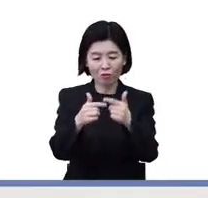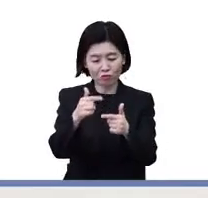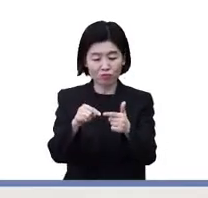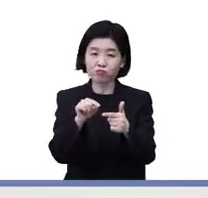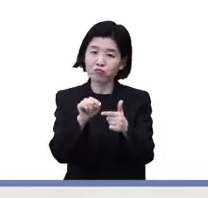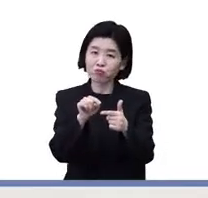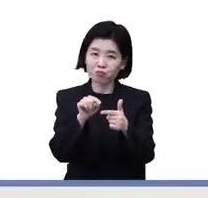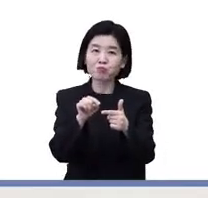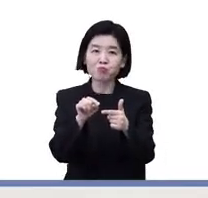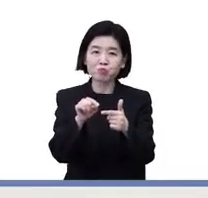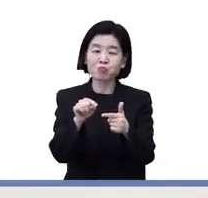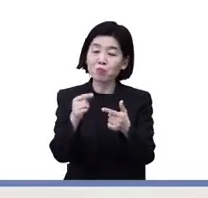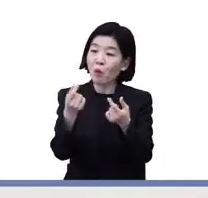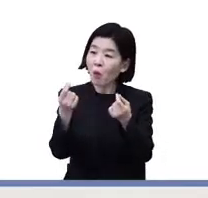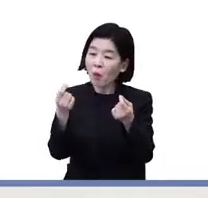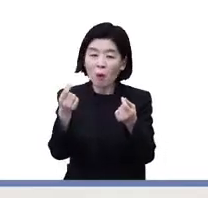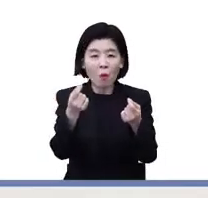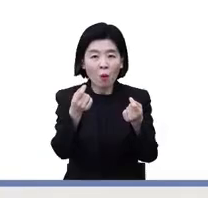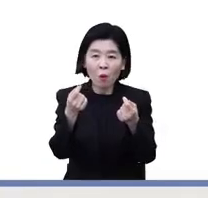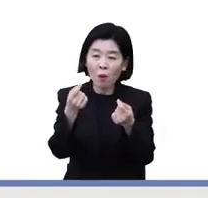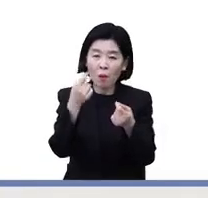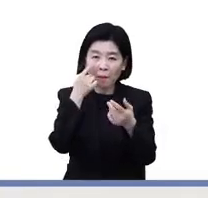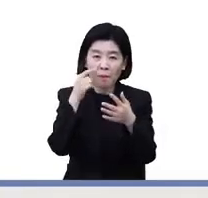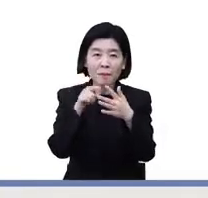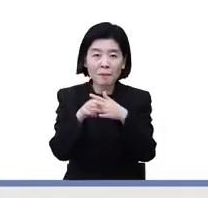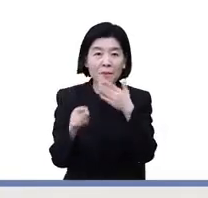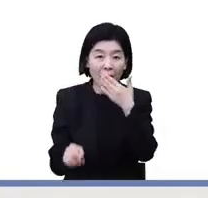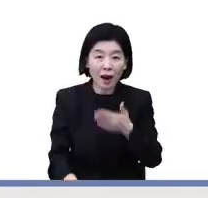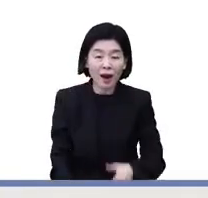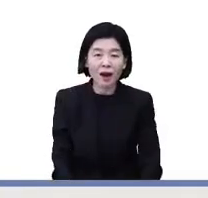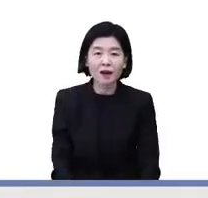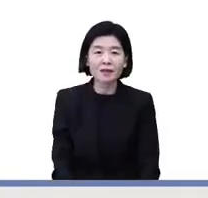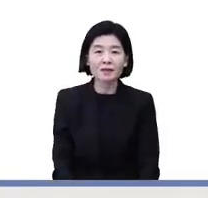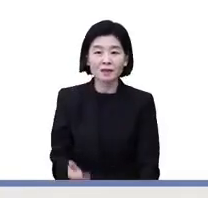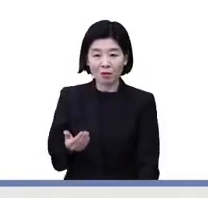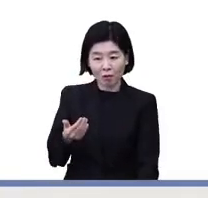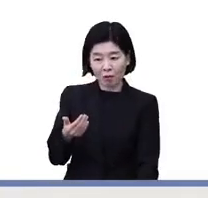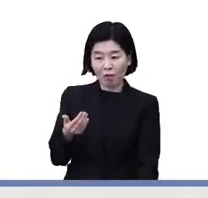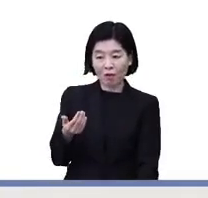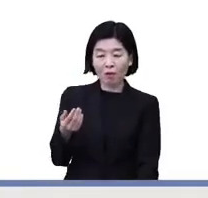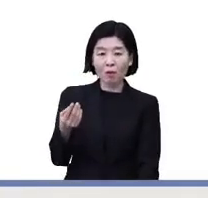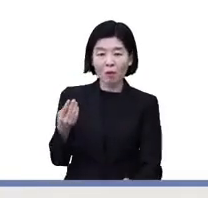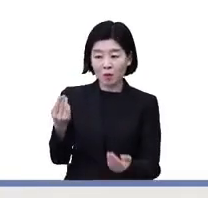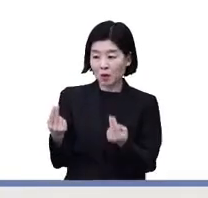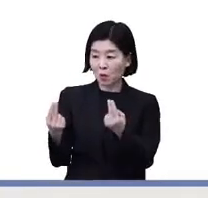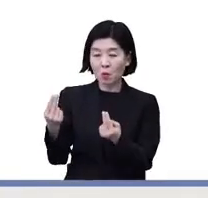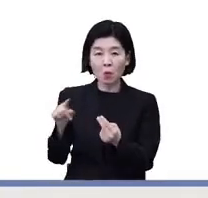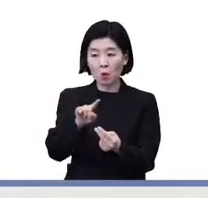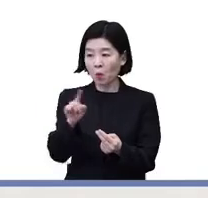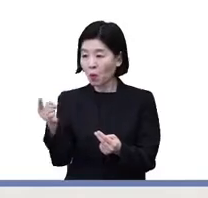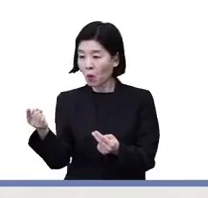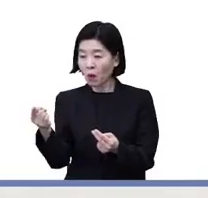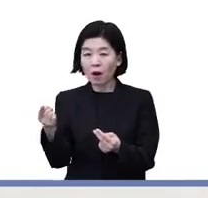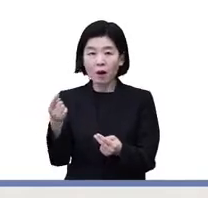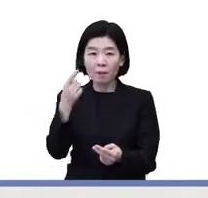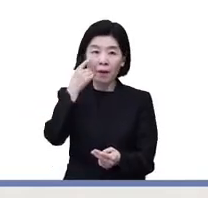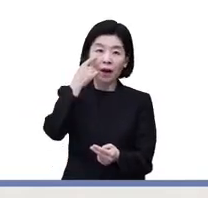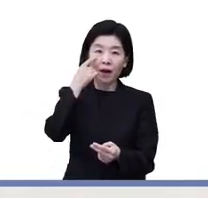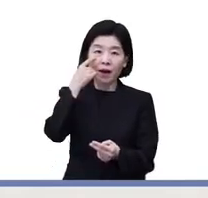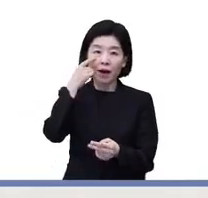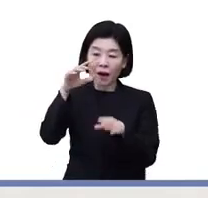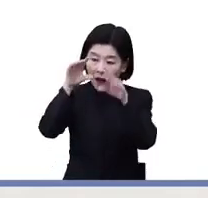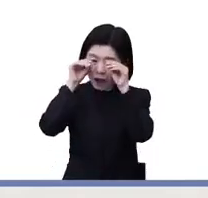근데 그렇게 벌써 보니까 좀 나무들이 보이는 것 같죠. 하지만 그 전에 보면은 옆에 그림처럼 구체적으로 바로 잘 드러나지가